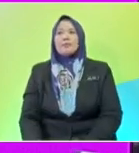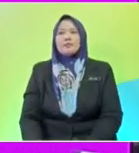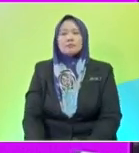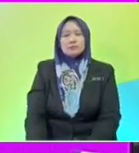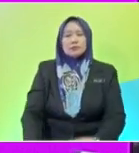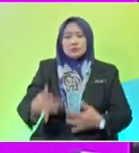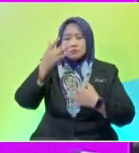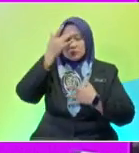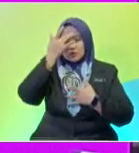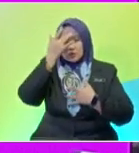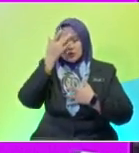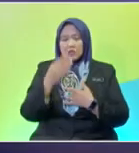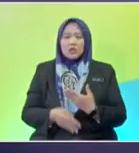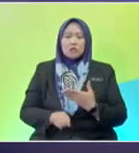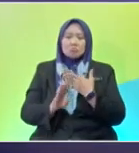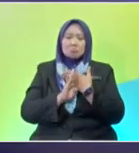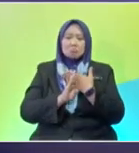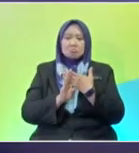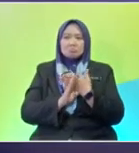Cikgu Ayo betul